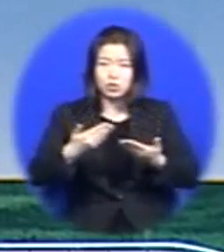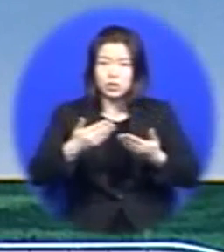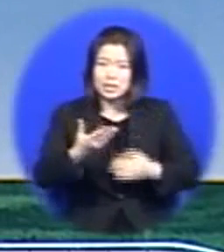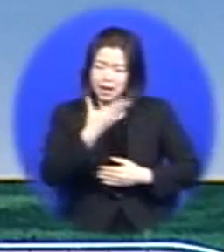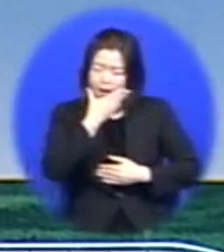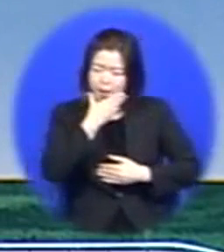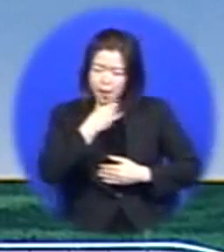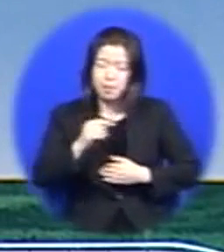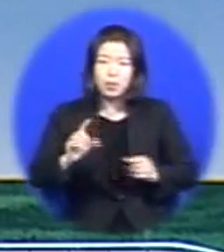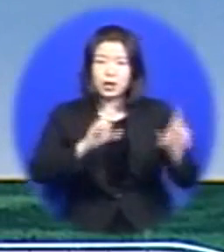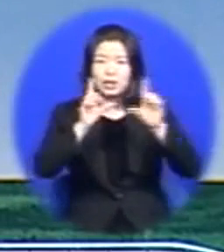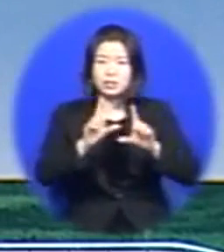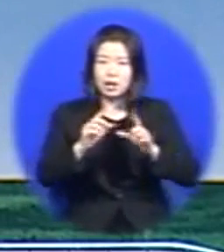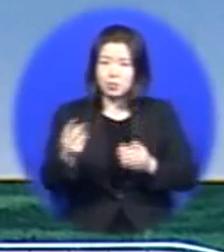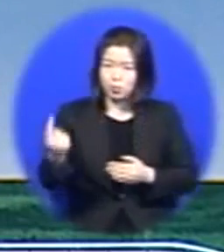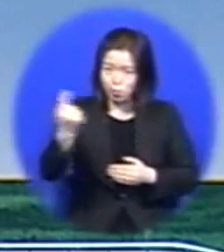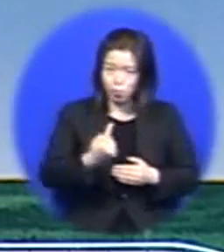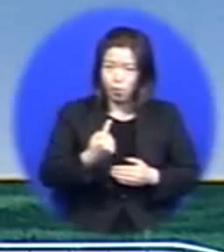삶으로 들어서라는 거예요.